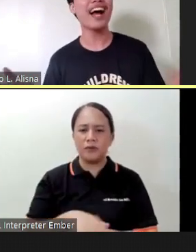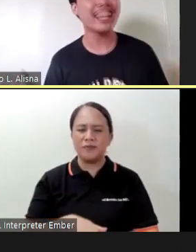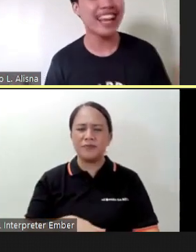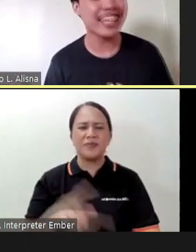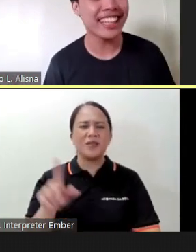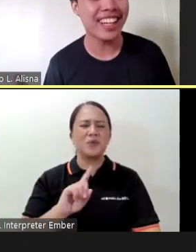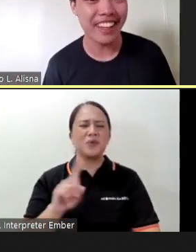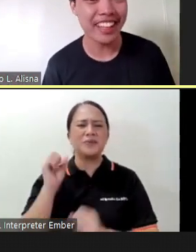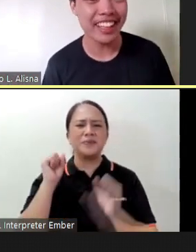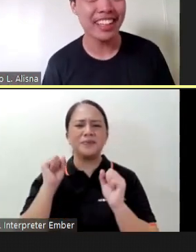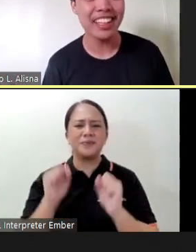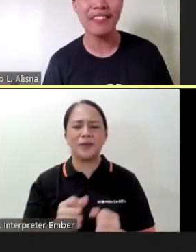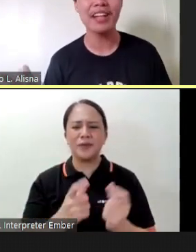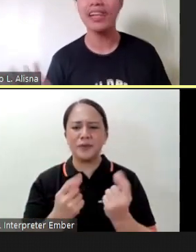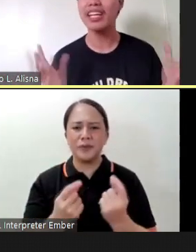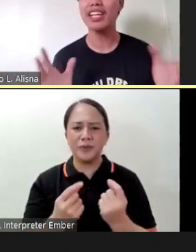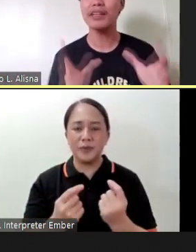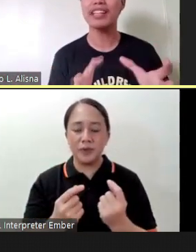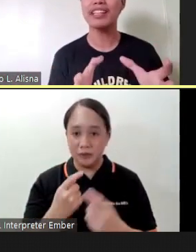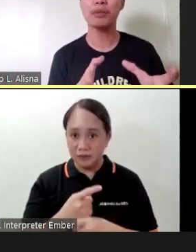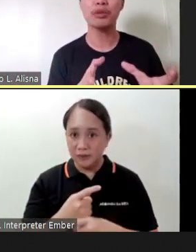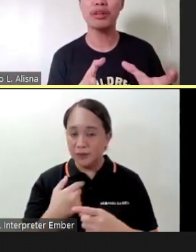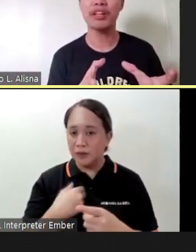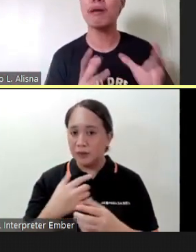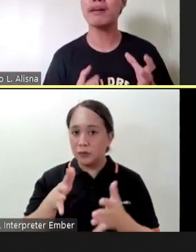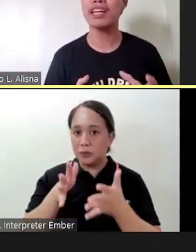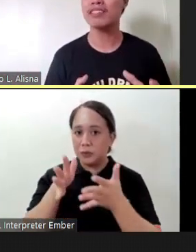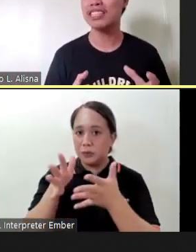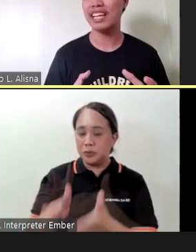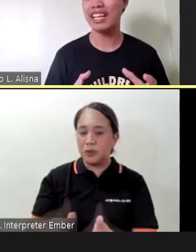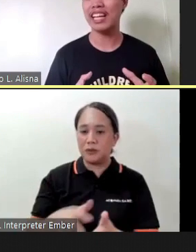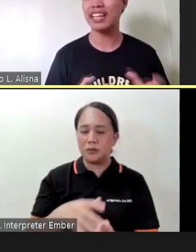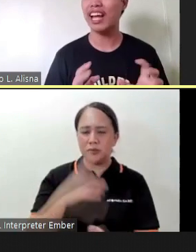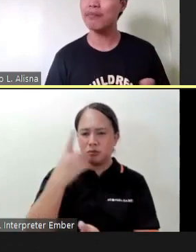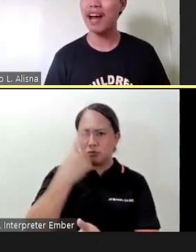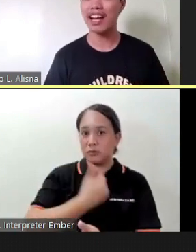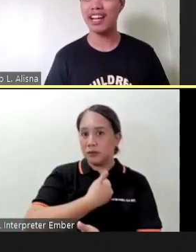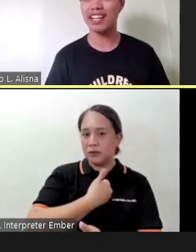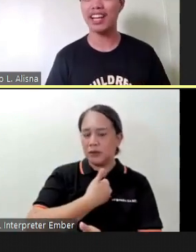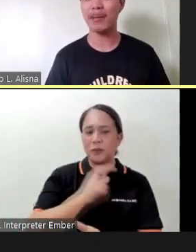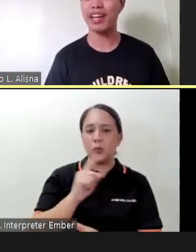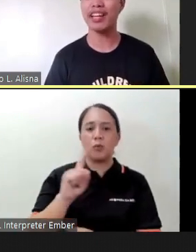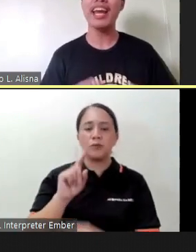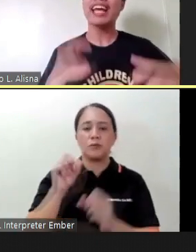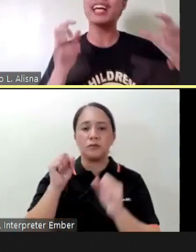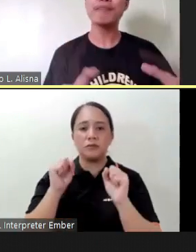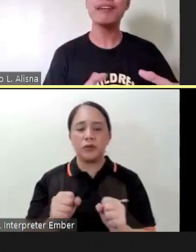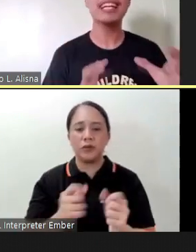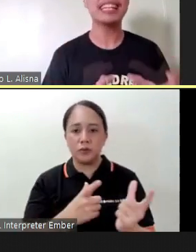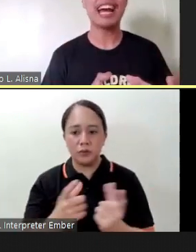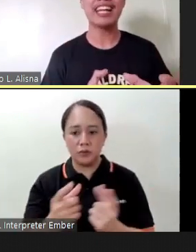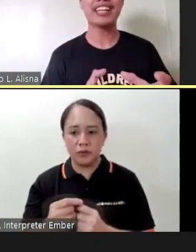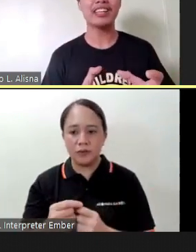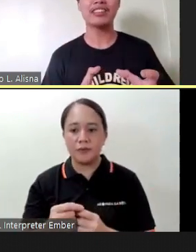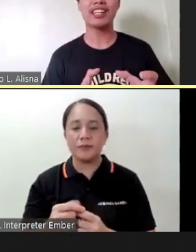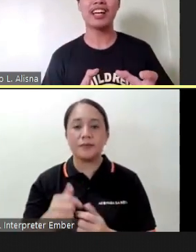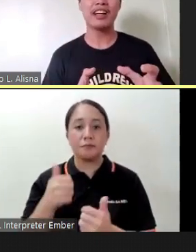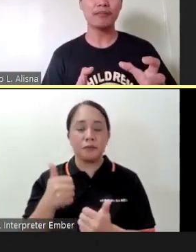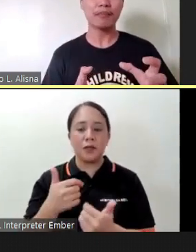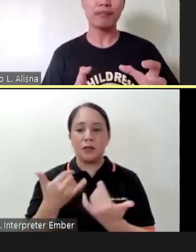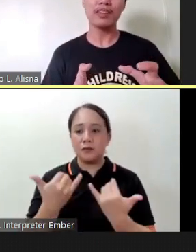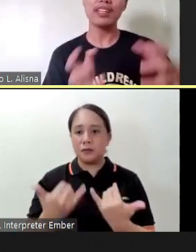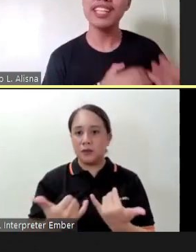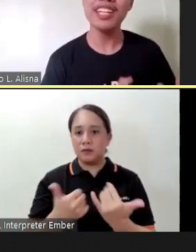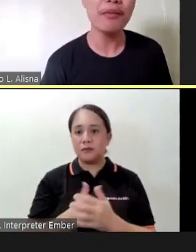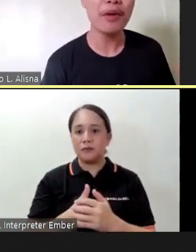kaya yung maaari natin gawin diba naiiwan tayo sa punto na napapatanong sa sarili natin anong maaari natin gawin and napakaganda na dito sa